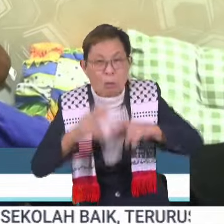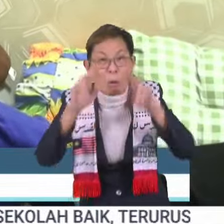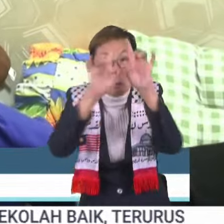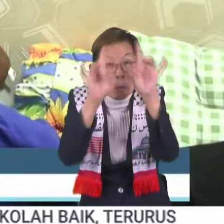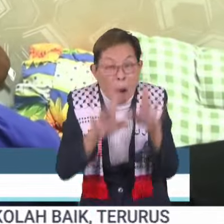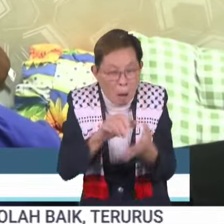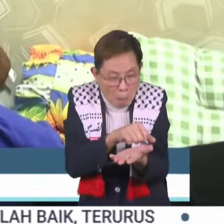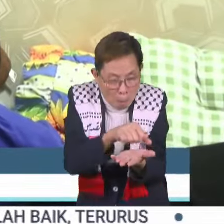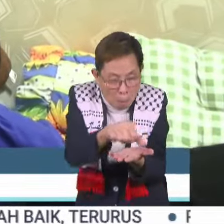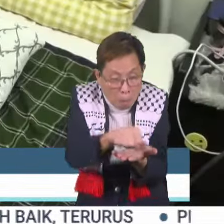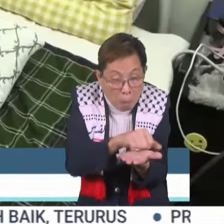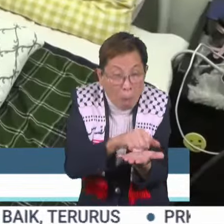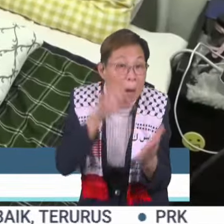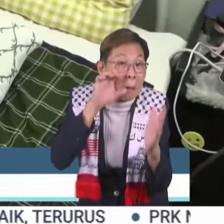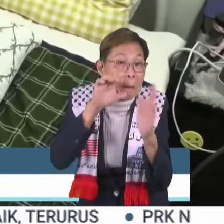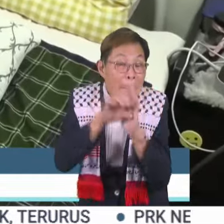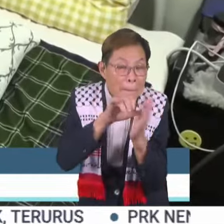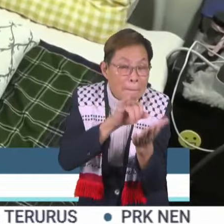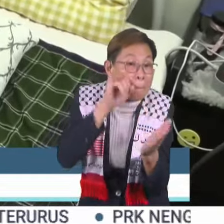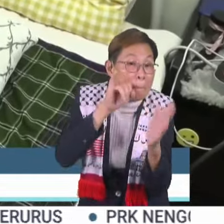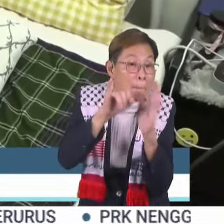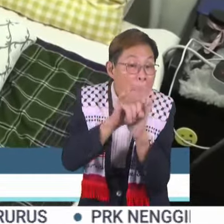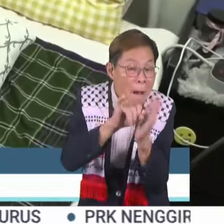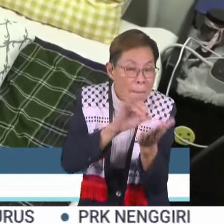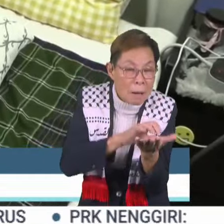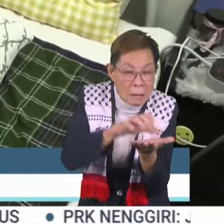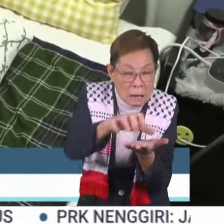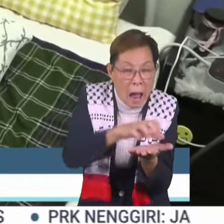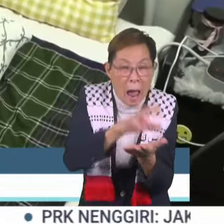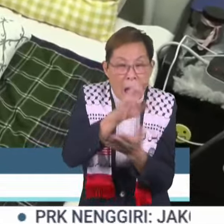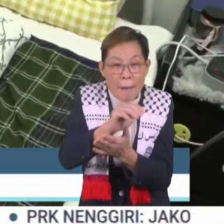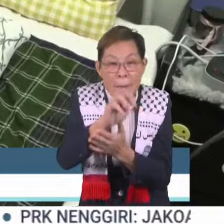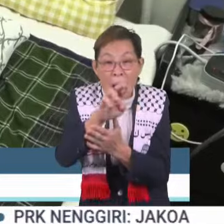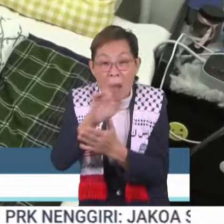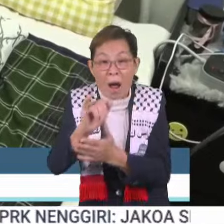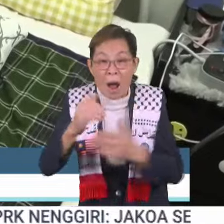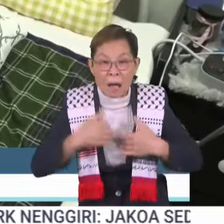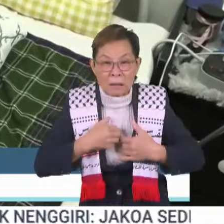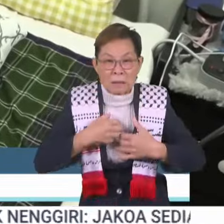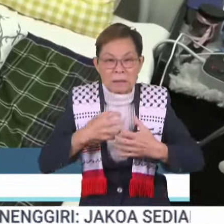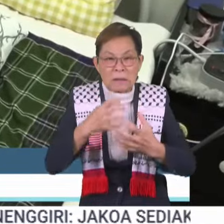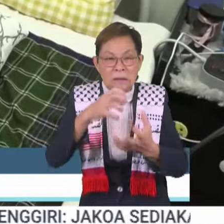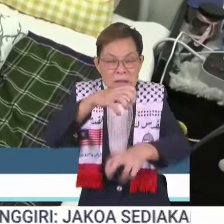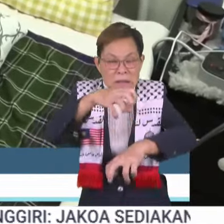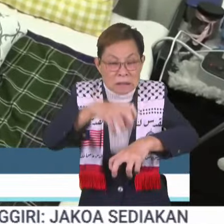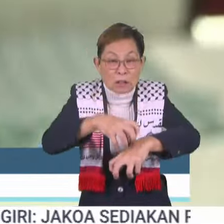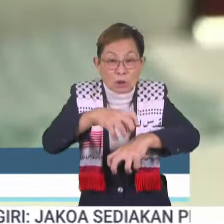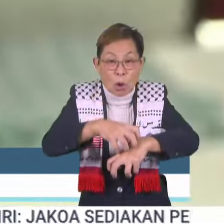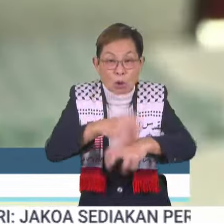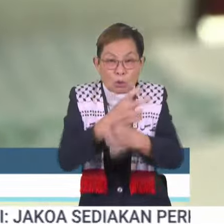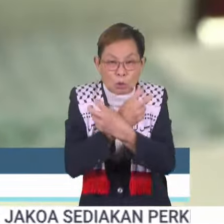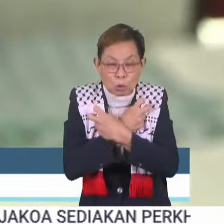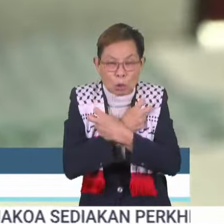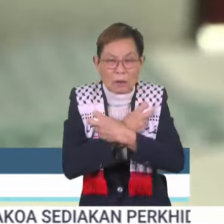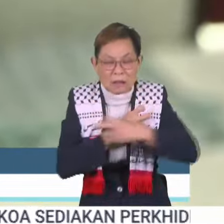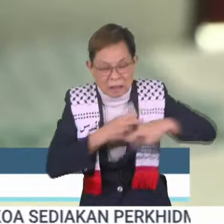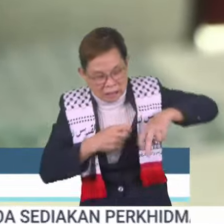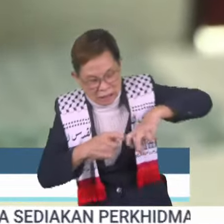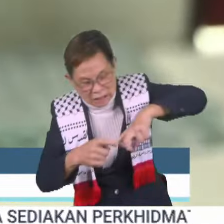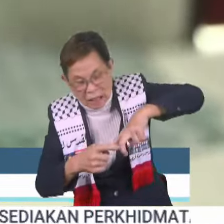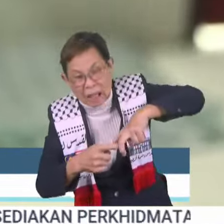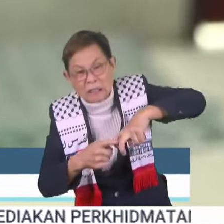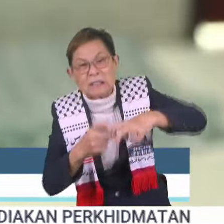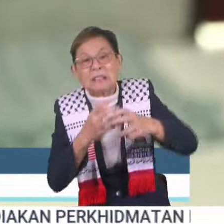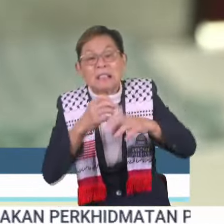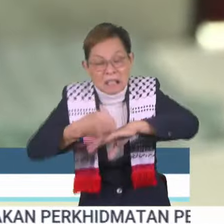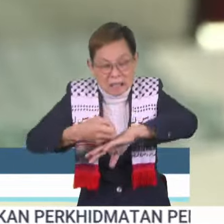ujian imbasan pengimejan resonans magnetik MRI, terdapat ketulan tulang di bahagian kaki dan disahkan mengidap kanser